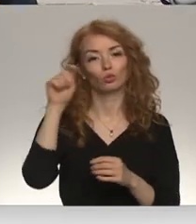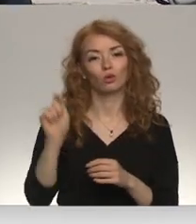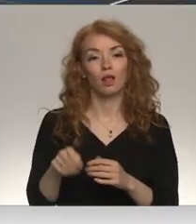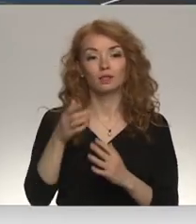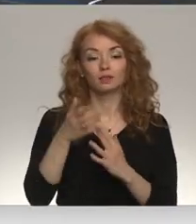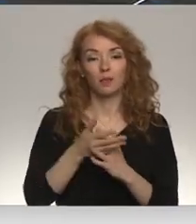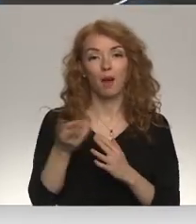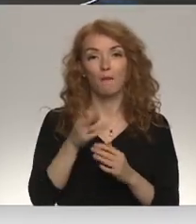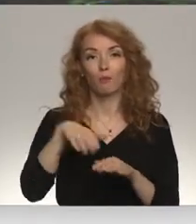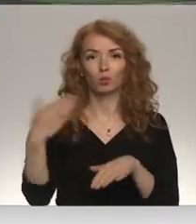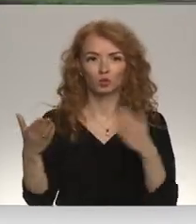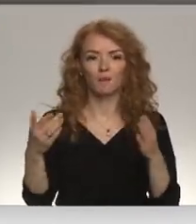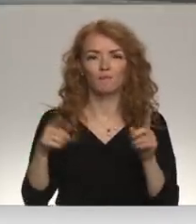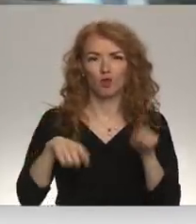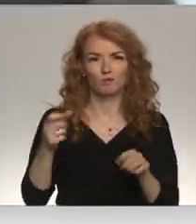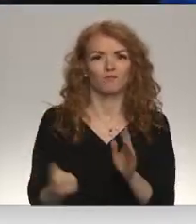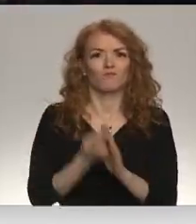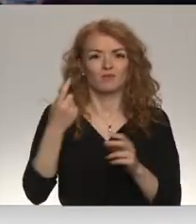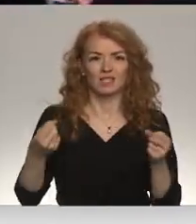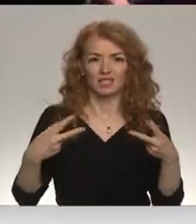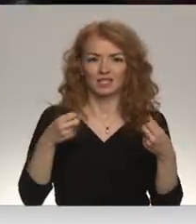abām pusēm brīžam veidojās āsas diskusijas.